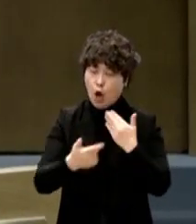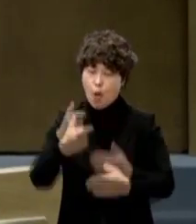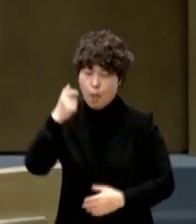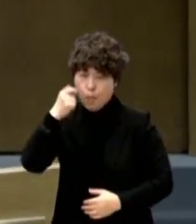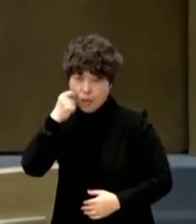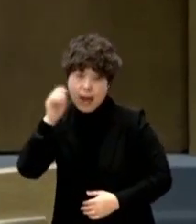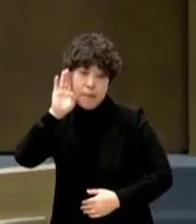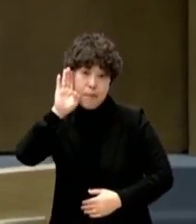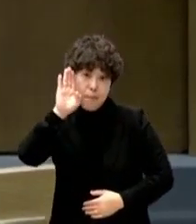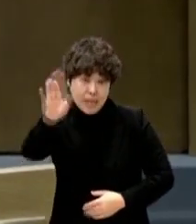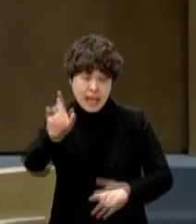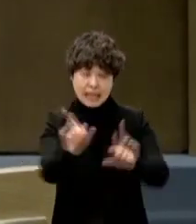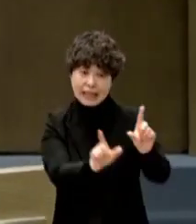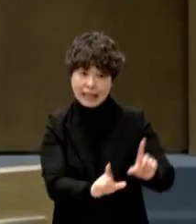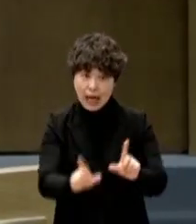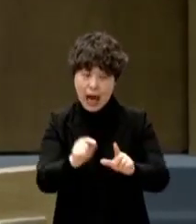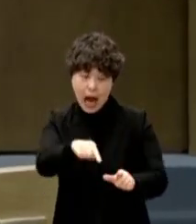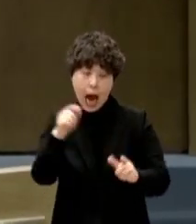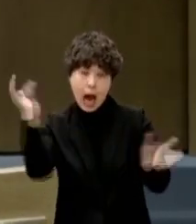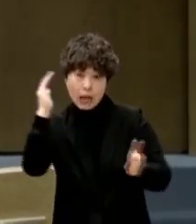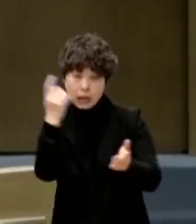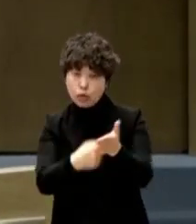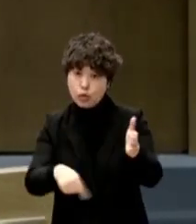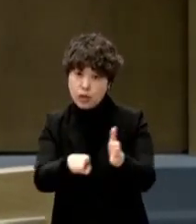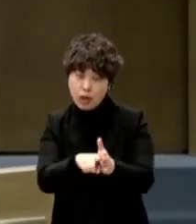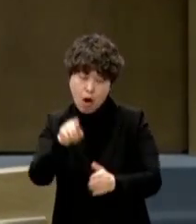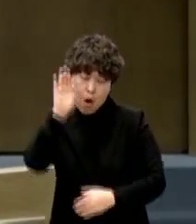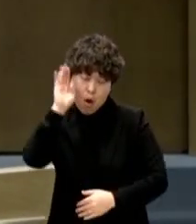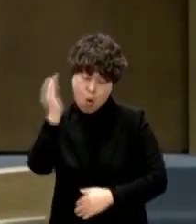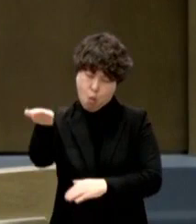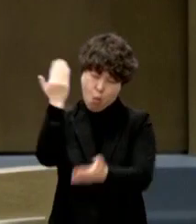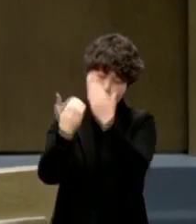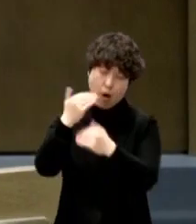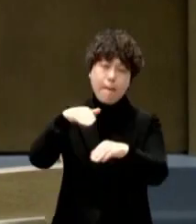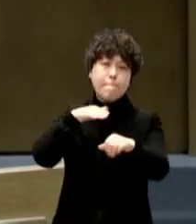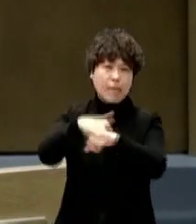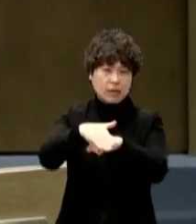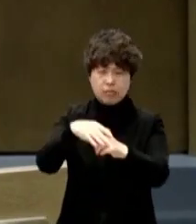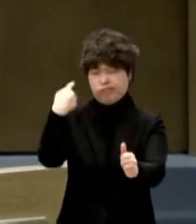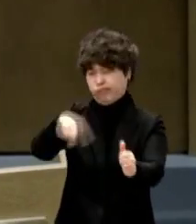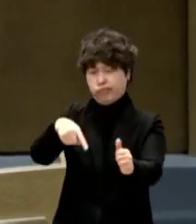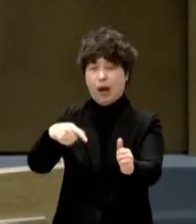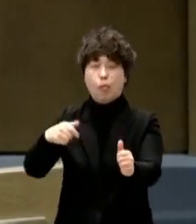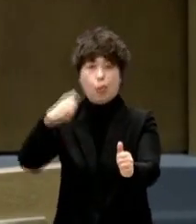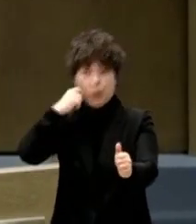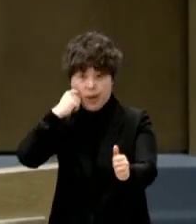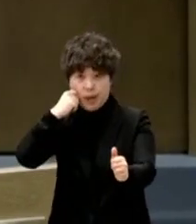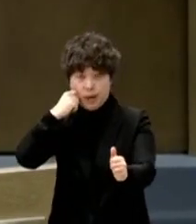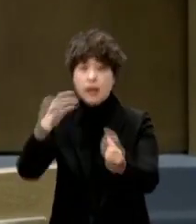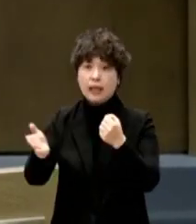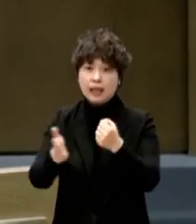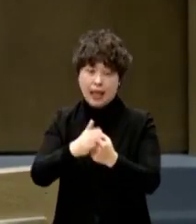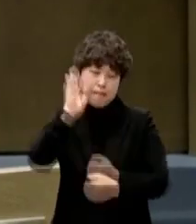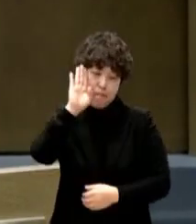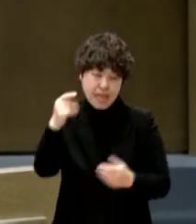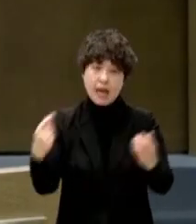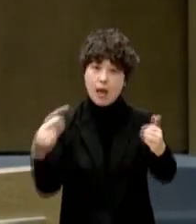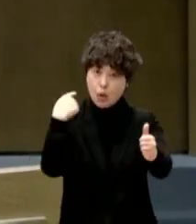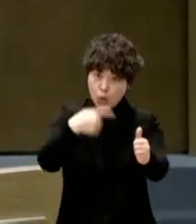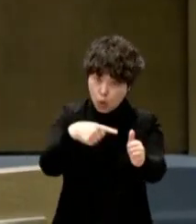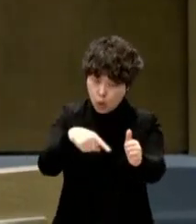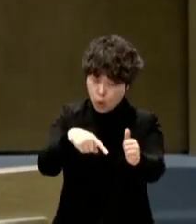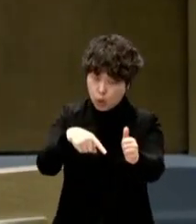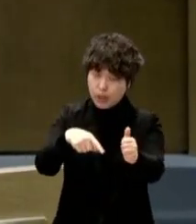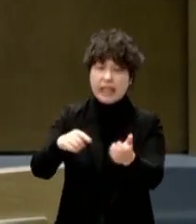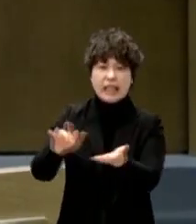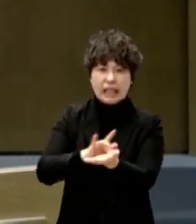못한 미래를 살아갈 우리 학생들을 과거의 방식으로 가르칠 수는 없습니다. 미래 교육과 디지털